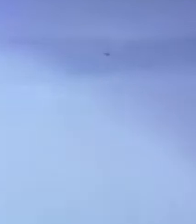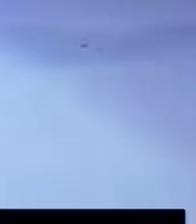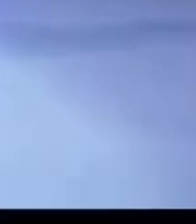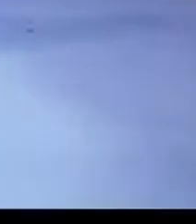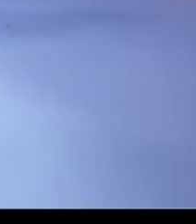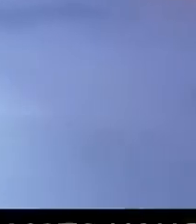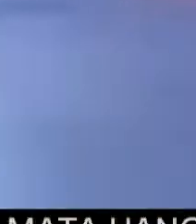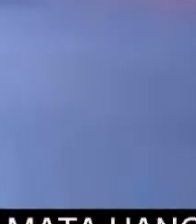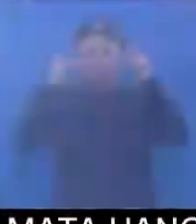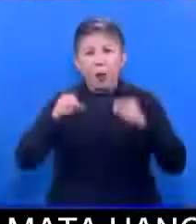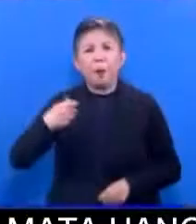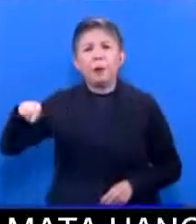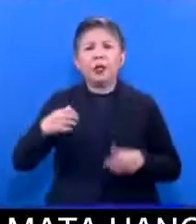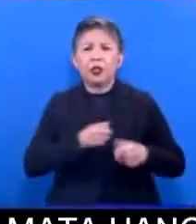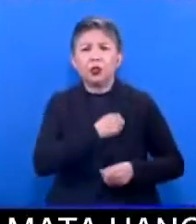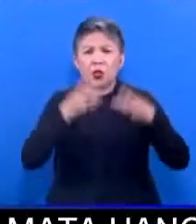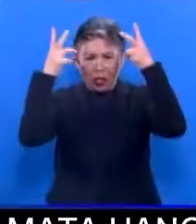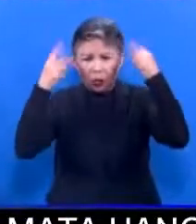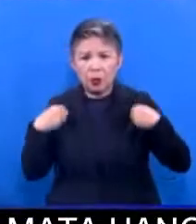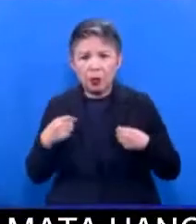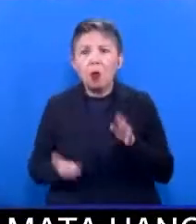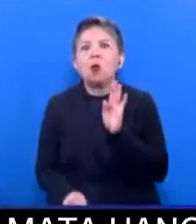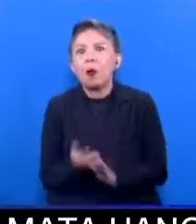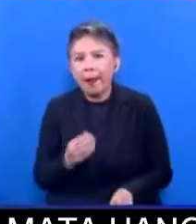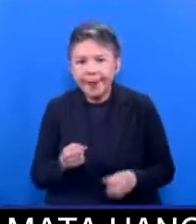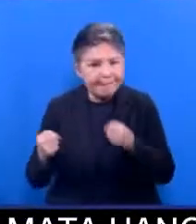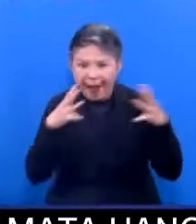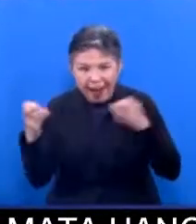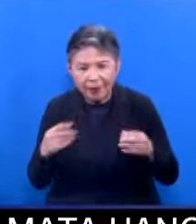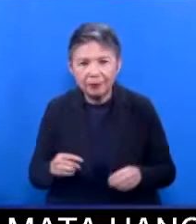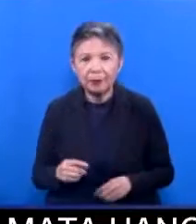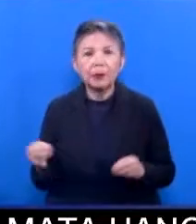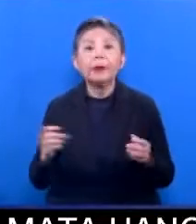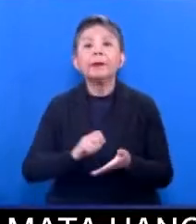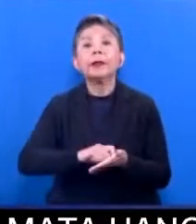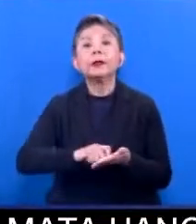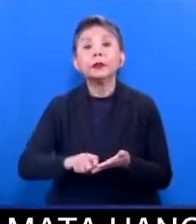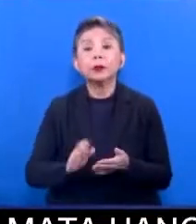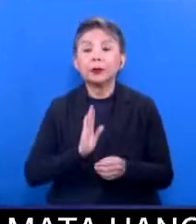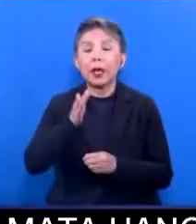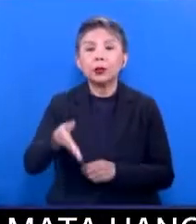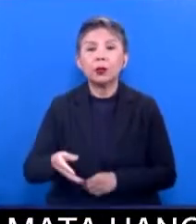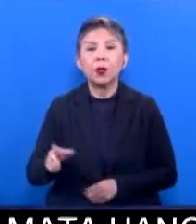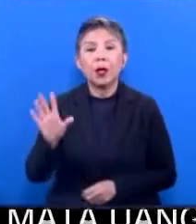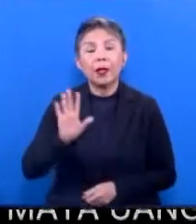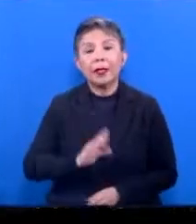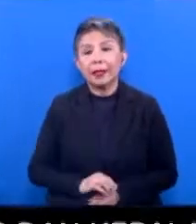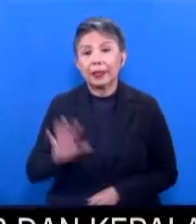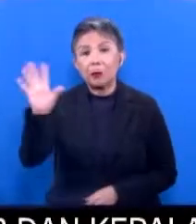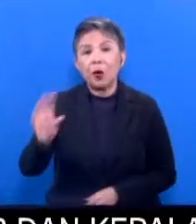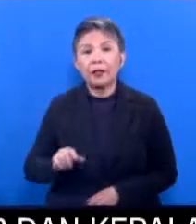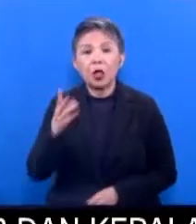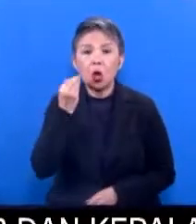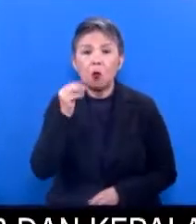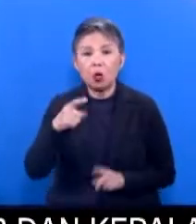Emosi Menteri Sosial Tri Risma hari ini kembali pecah. Ia terlibat adu mulut sengit dengan mahasiswa saat mengunjungi Kabupaten Lombok Timur. Adu mulut